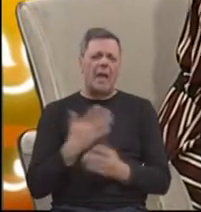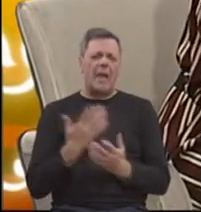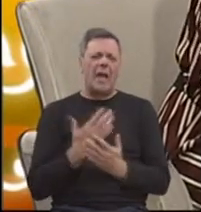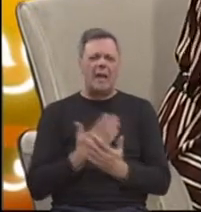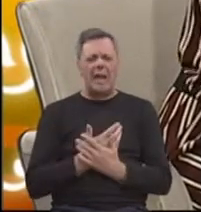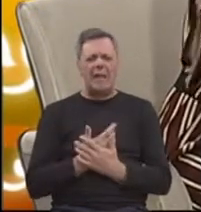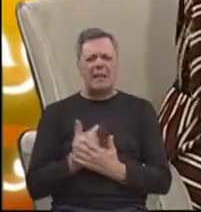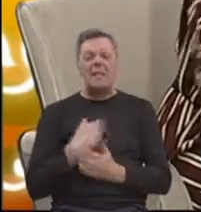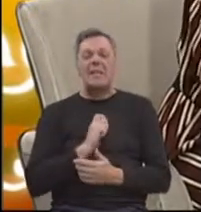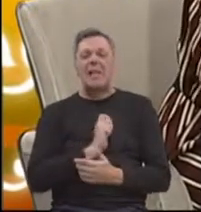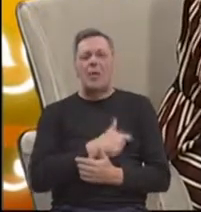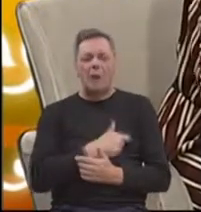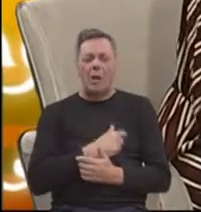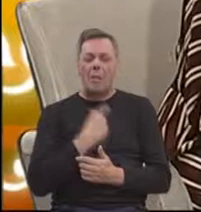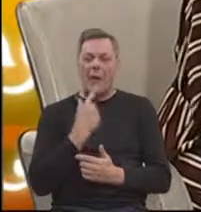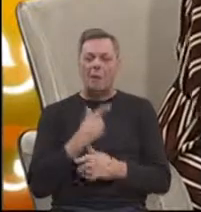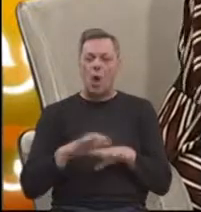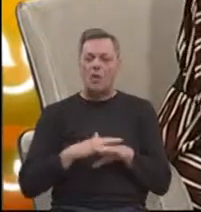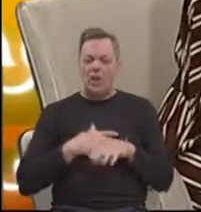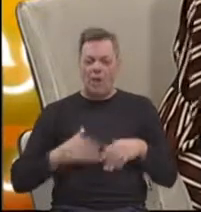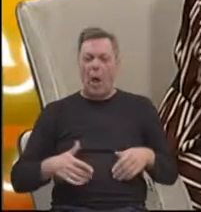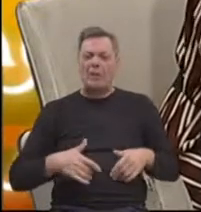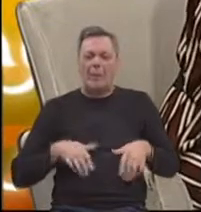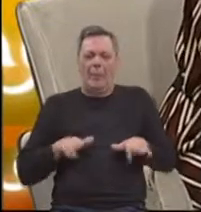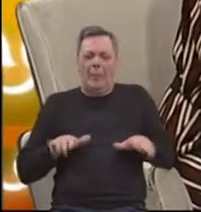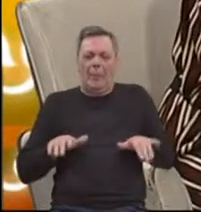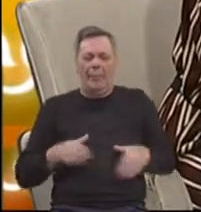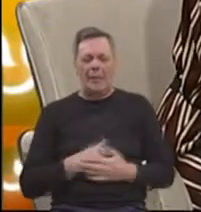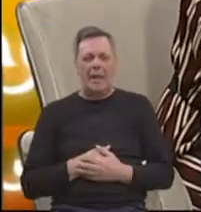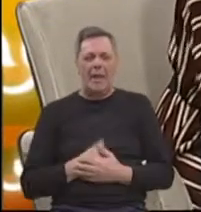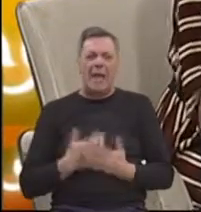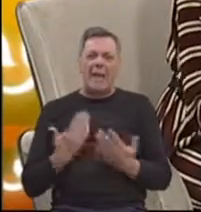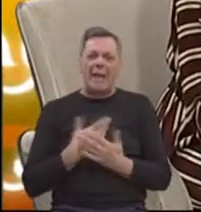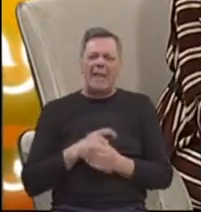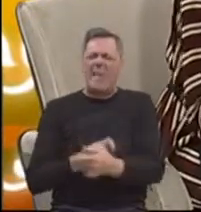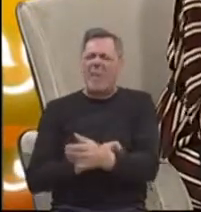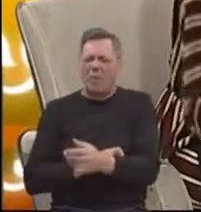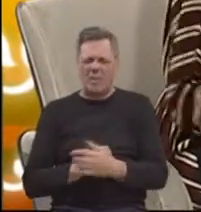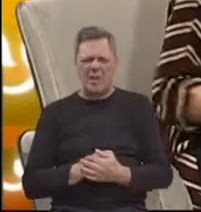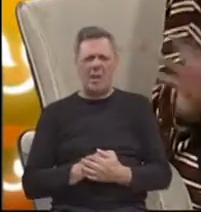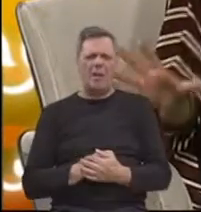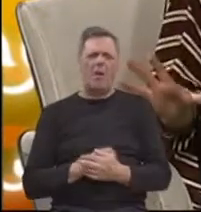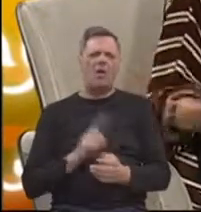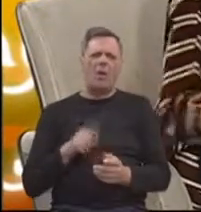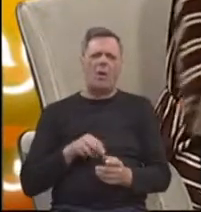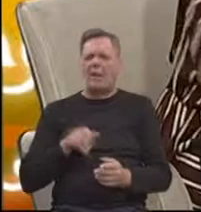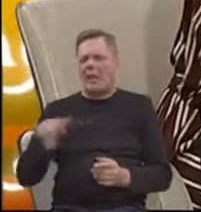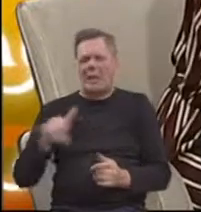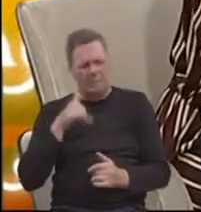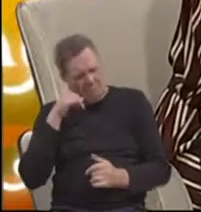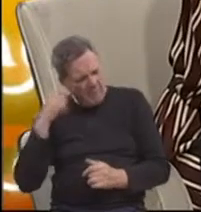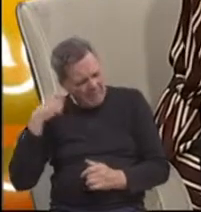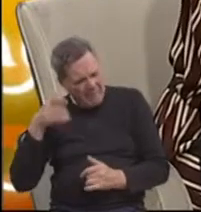ste zaljubljeni pa onda kažu da osjećate leptiriće u trbuhu, ili da. Kada ste nervozni jako pa onda morate na WC i tako.